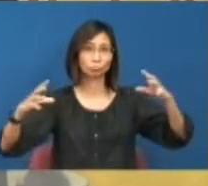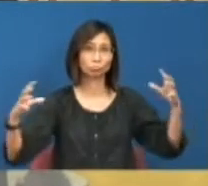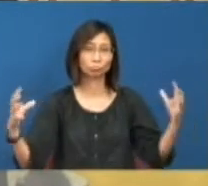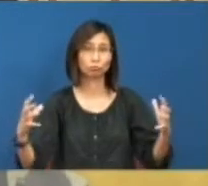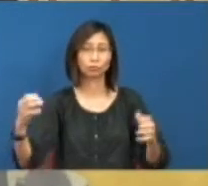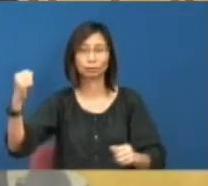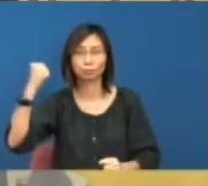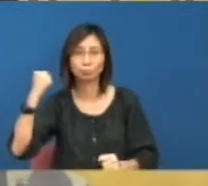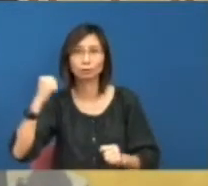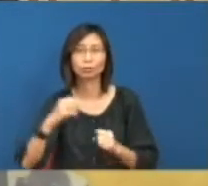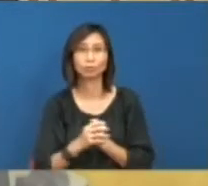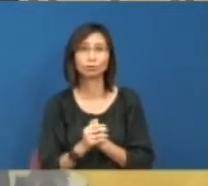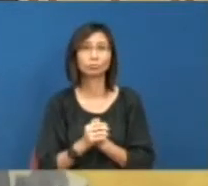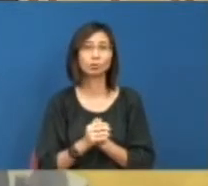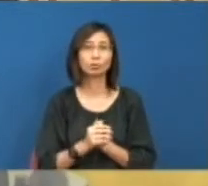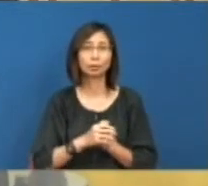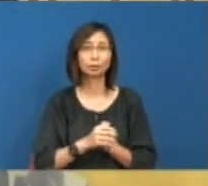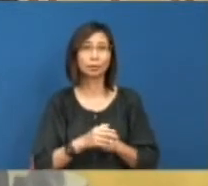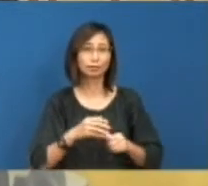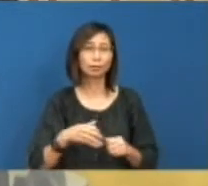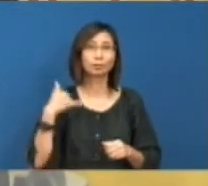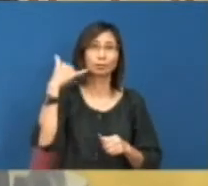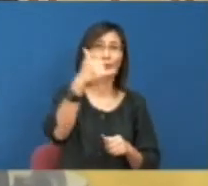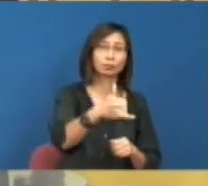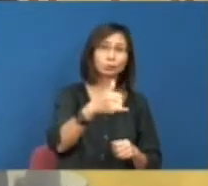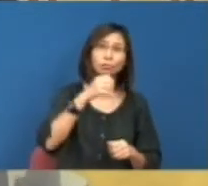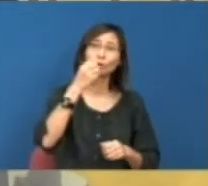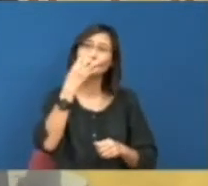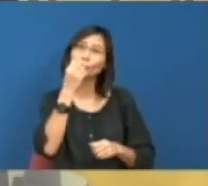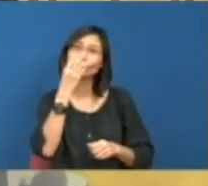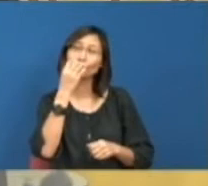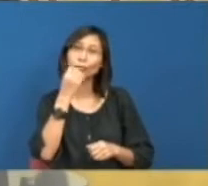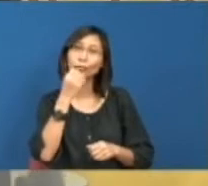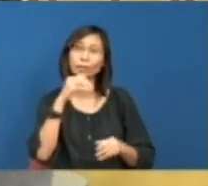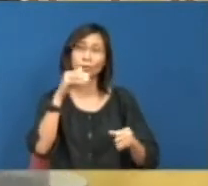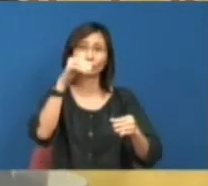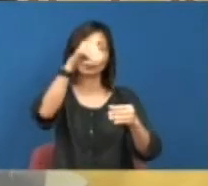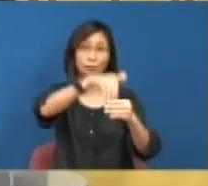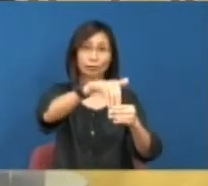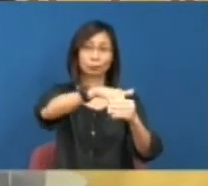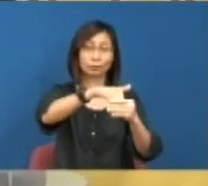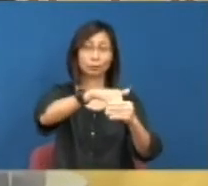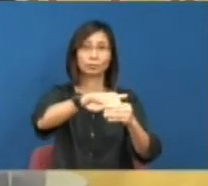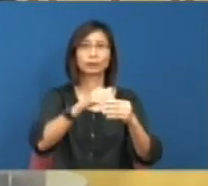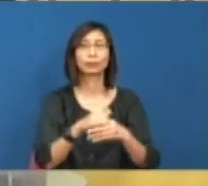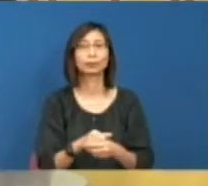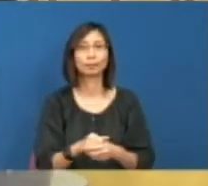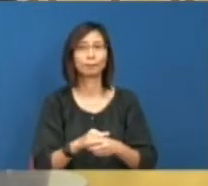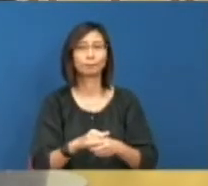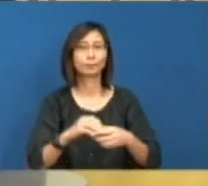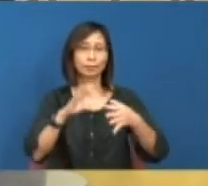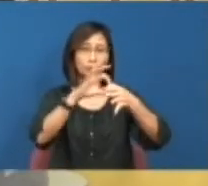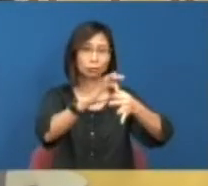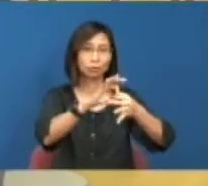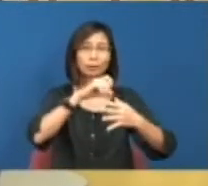嘅力量。佢一定係會嚟到香港咧進行投資，以香港作為跳板，係同呢個世界資本主義接軌嘅。咁換